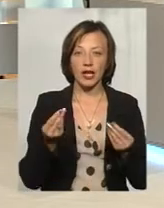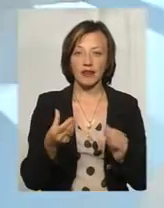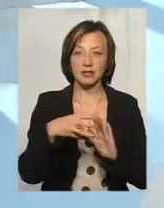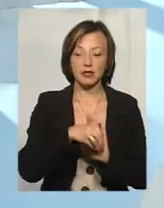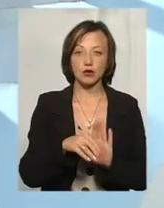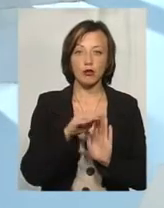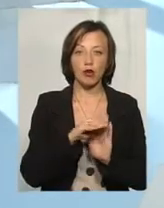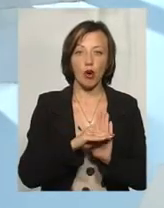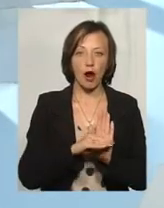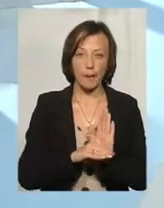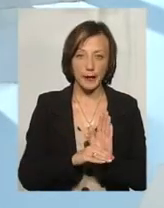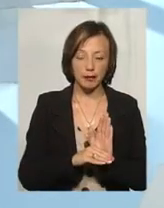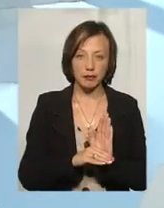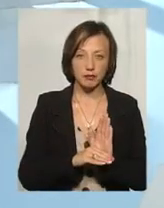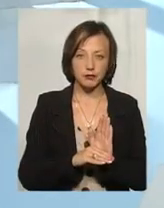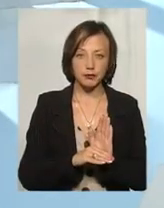інвестиційної програми.